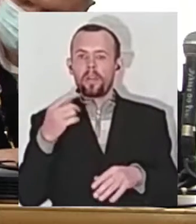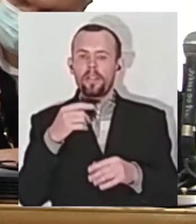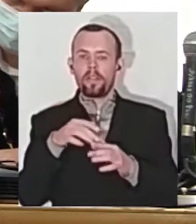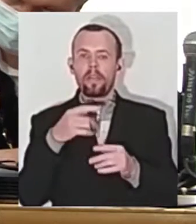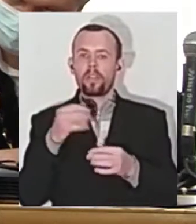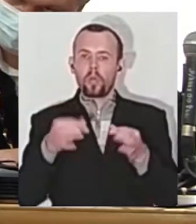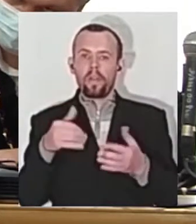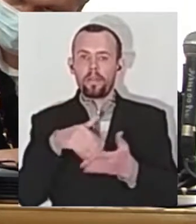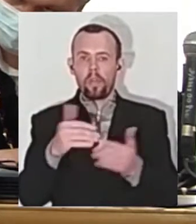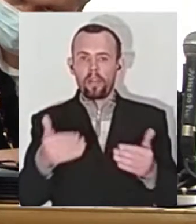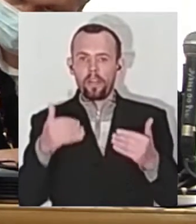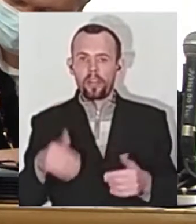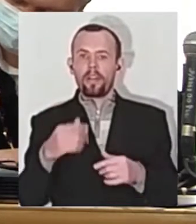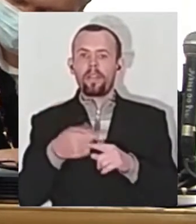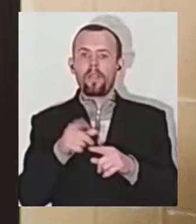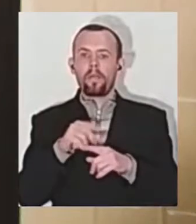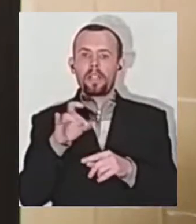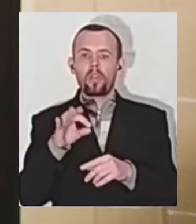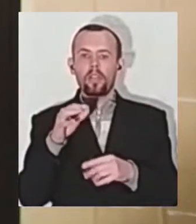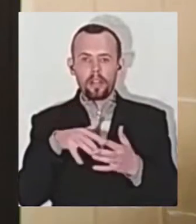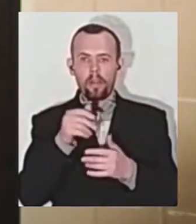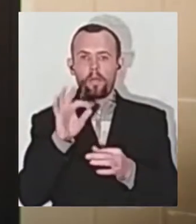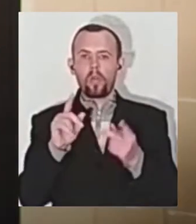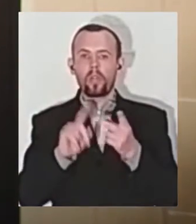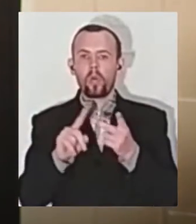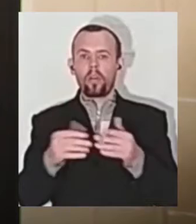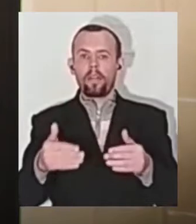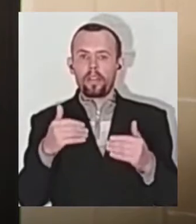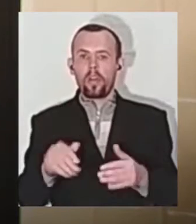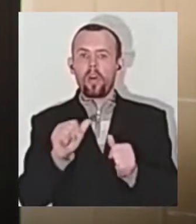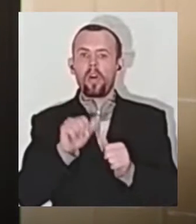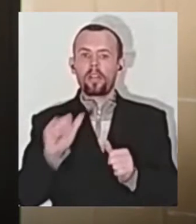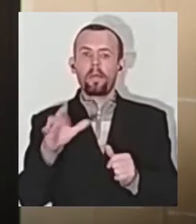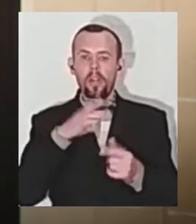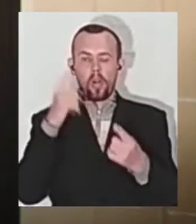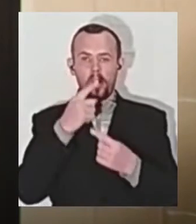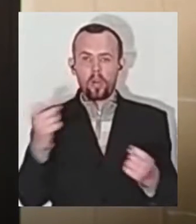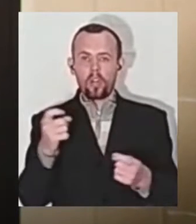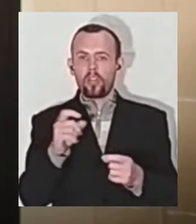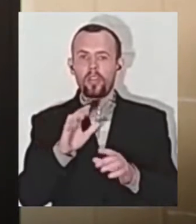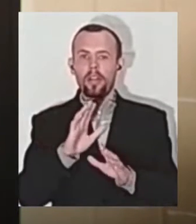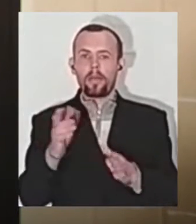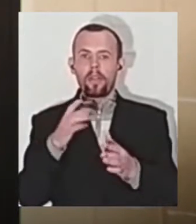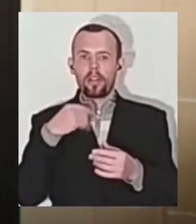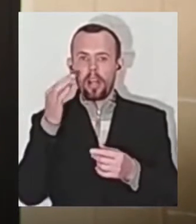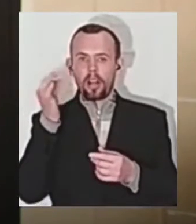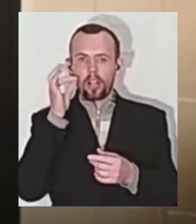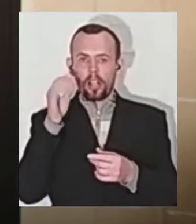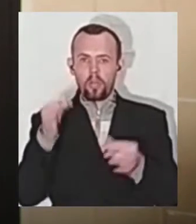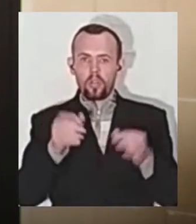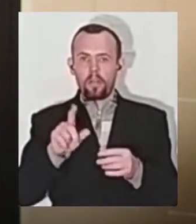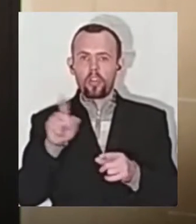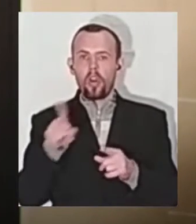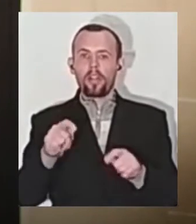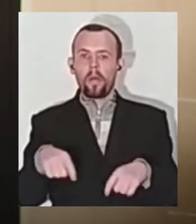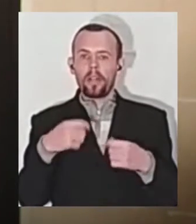відводі. Тоді Андрій Писаренко заявив про другий відвід. Окремо було наголошено, ну, в принципі, нагадано суддям, щоб вони передали цю заяву